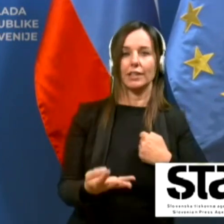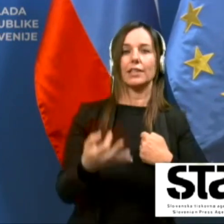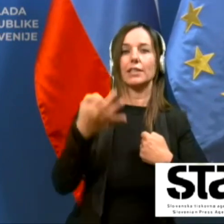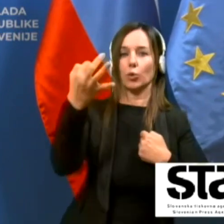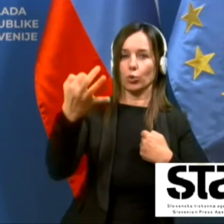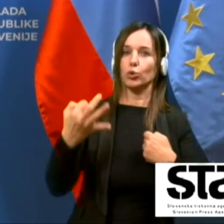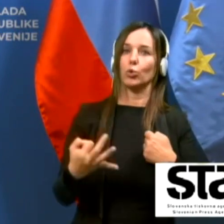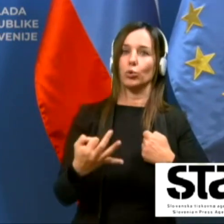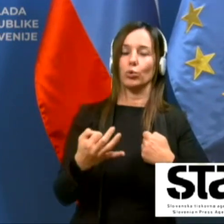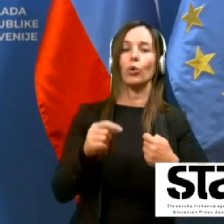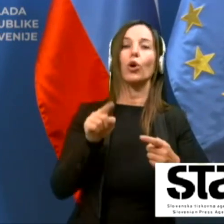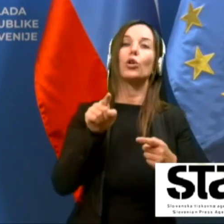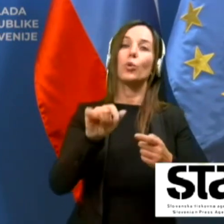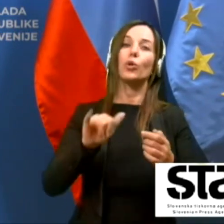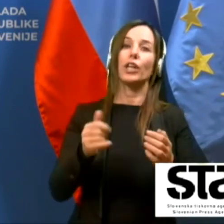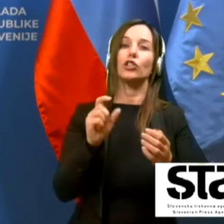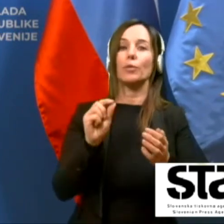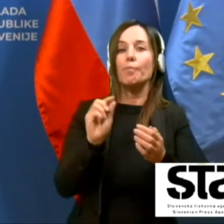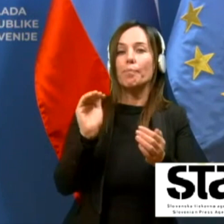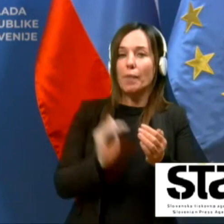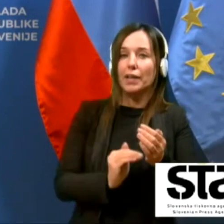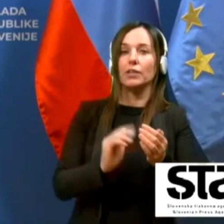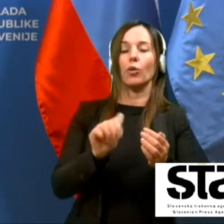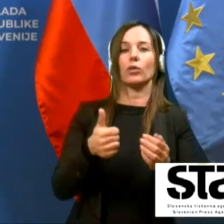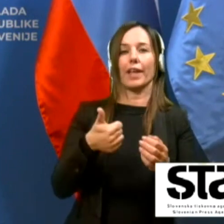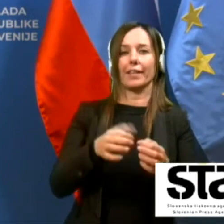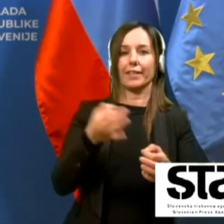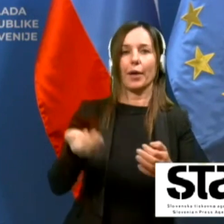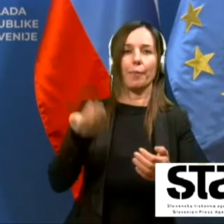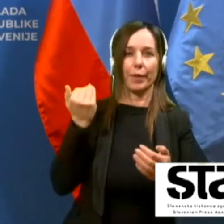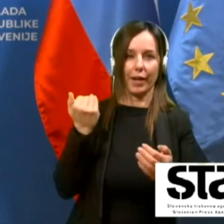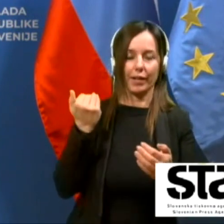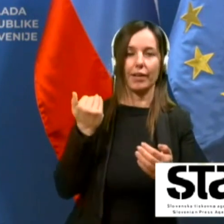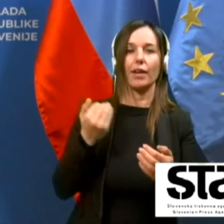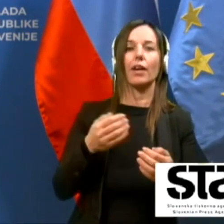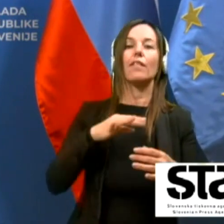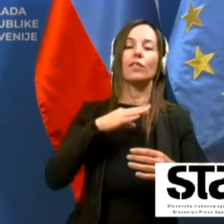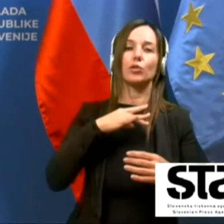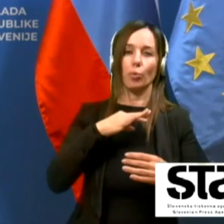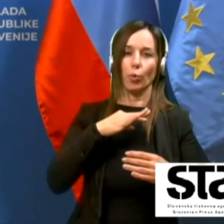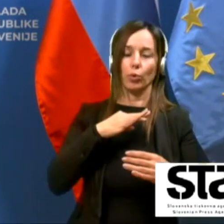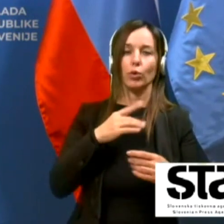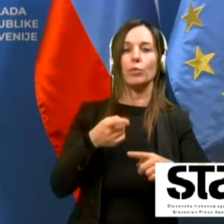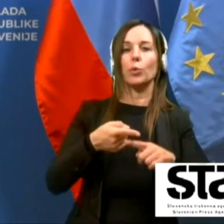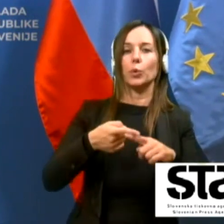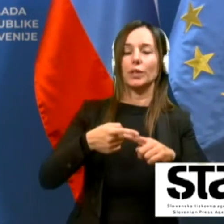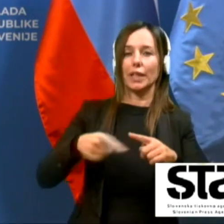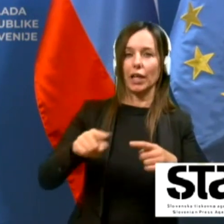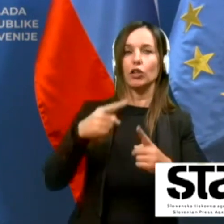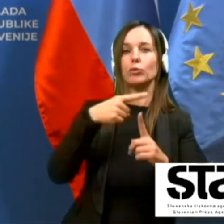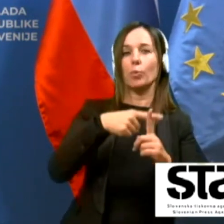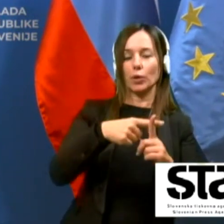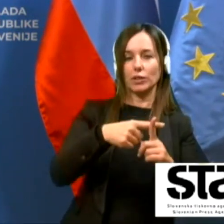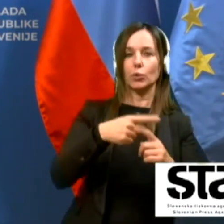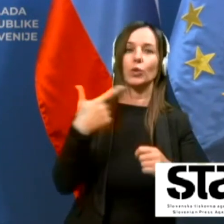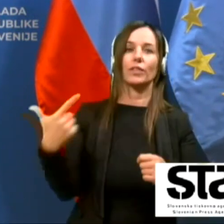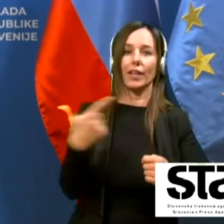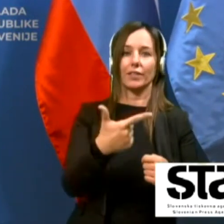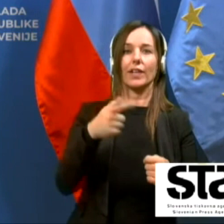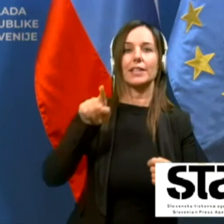22,49%, še malenkost manj kot dan prej. V soboto pa je delež pozitivnih testov znašal